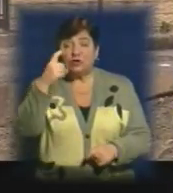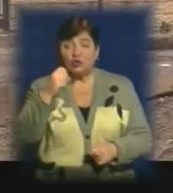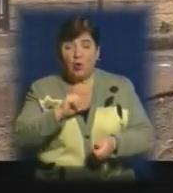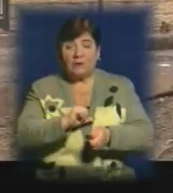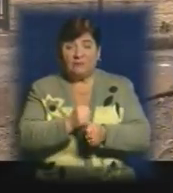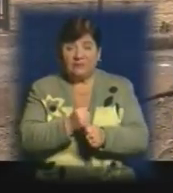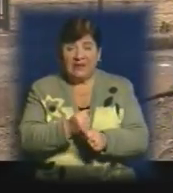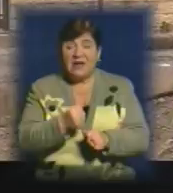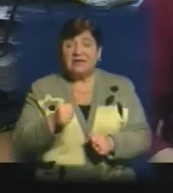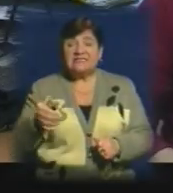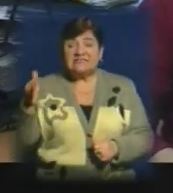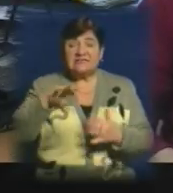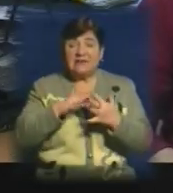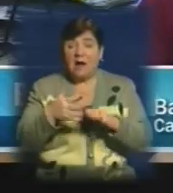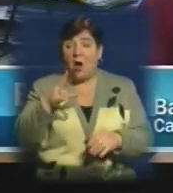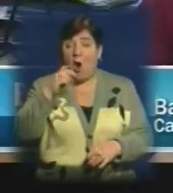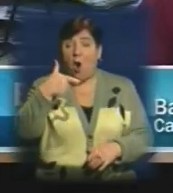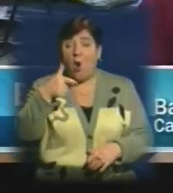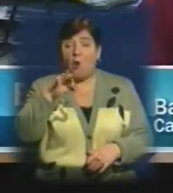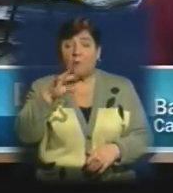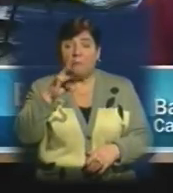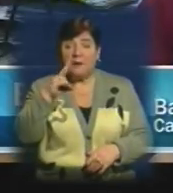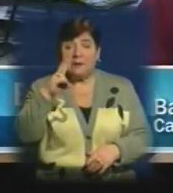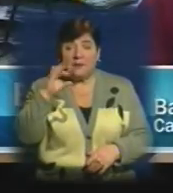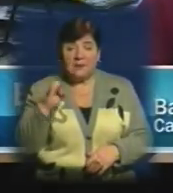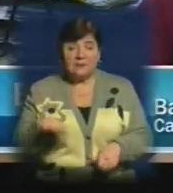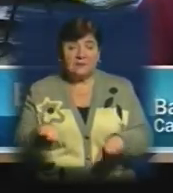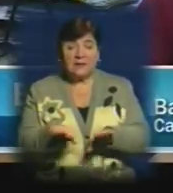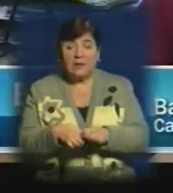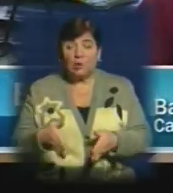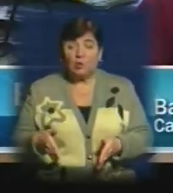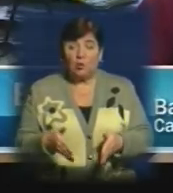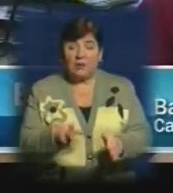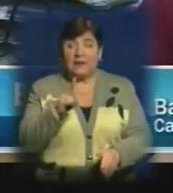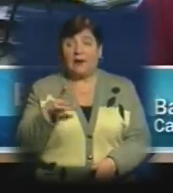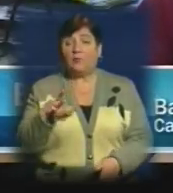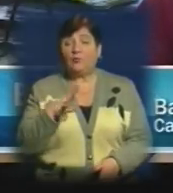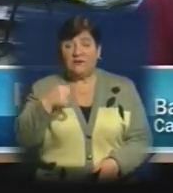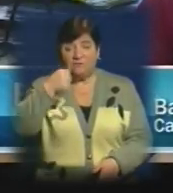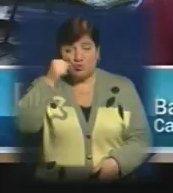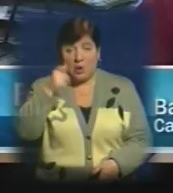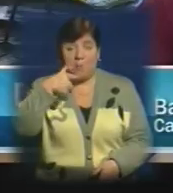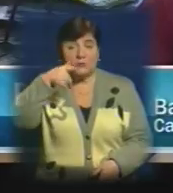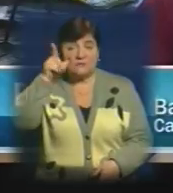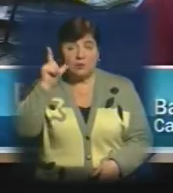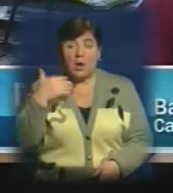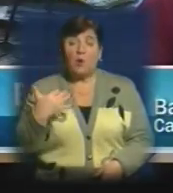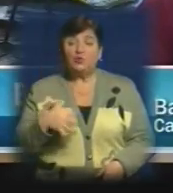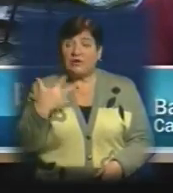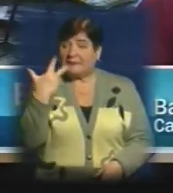щебеню з кар'єру в селі Горбки. Дороги в такому стані, як це були вчора і позавчора, це вже третій